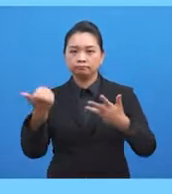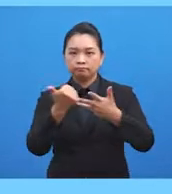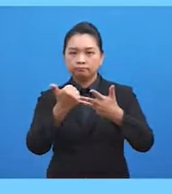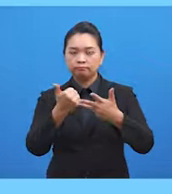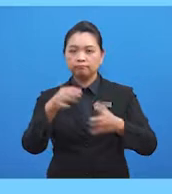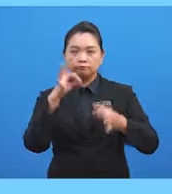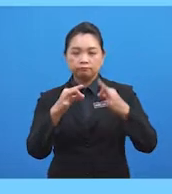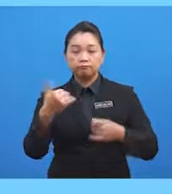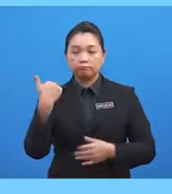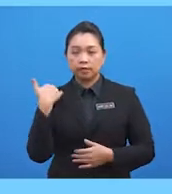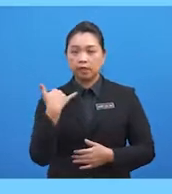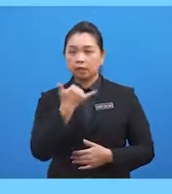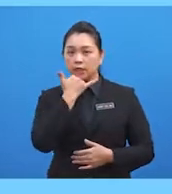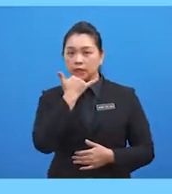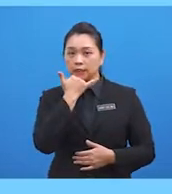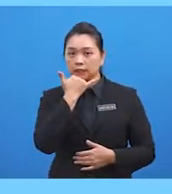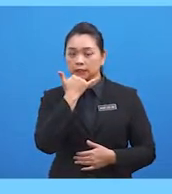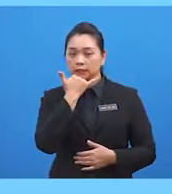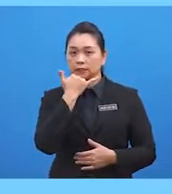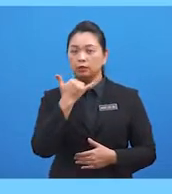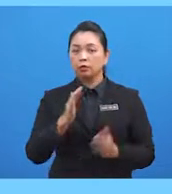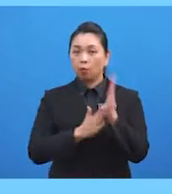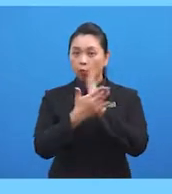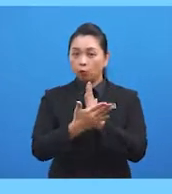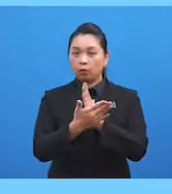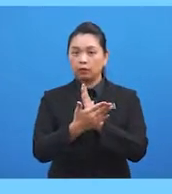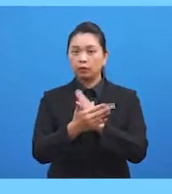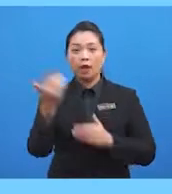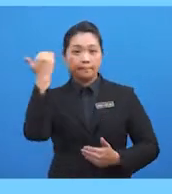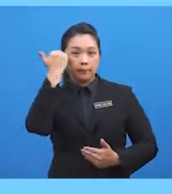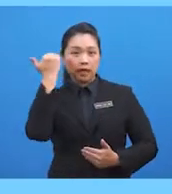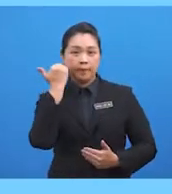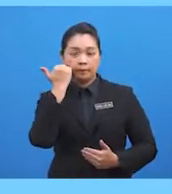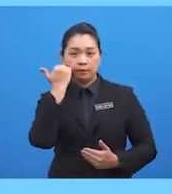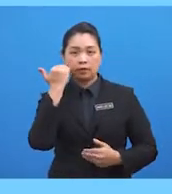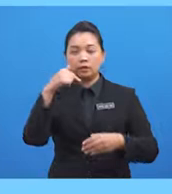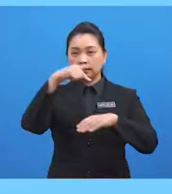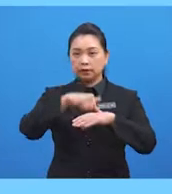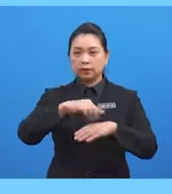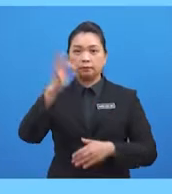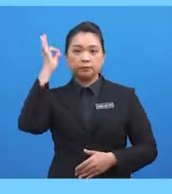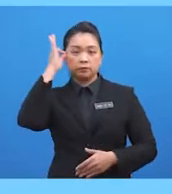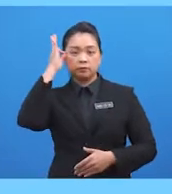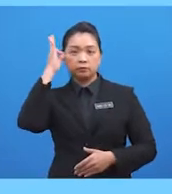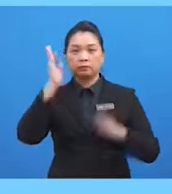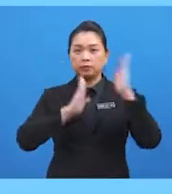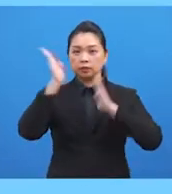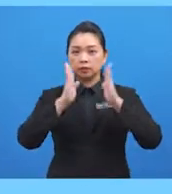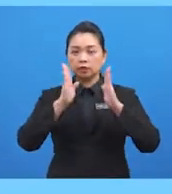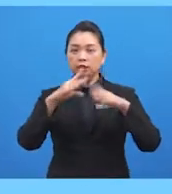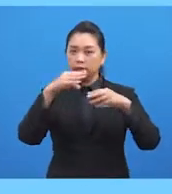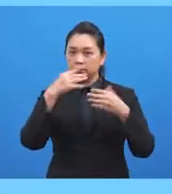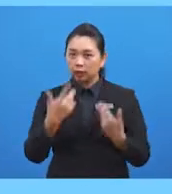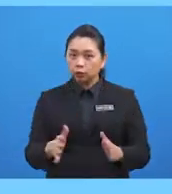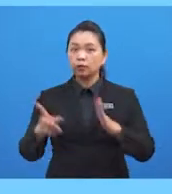jika disabitkan sesuatu kesalahan oleh sesuatu mahkamah di Persekutuan Malaysia dan